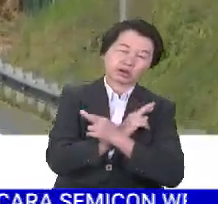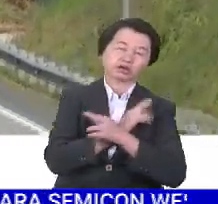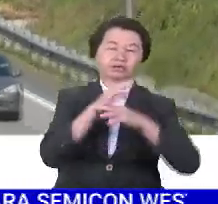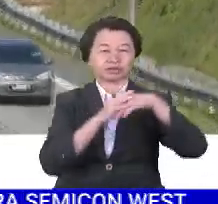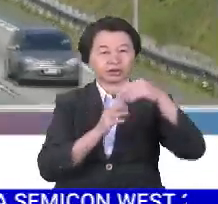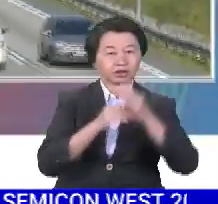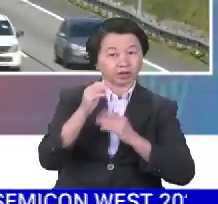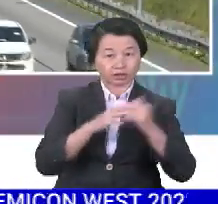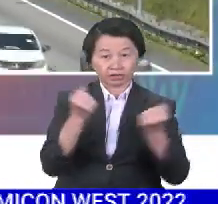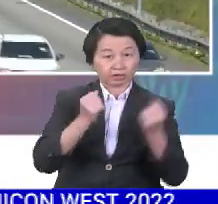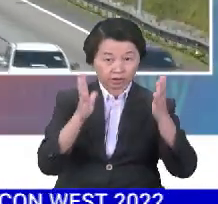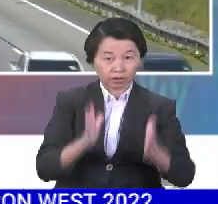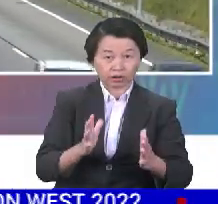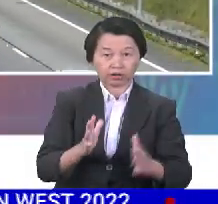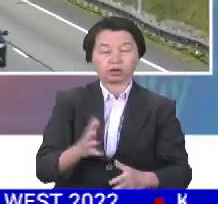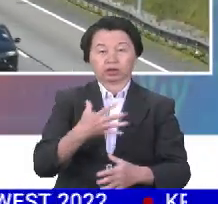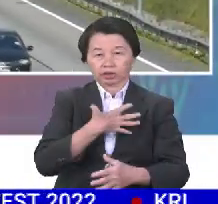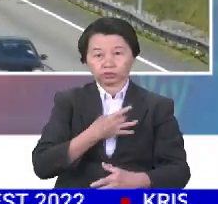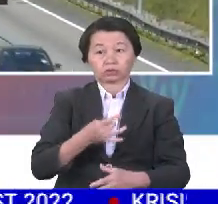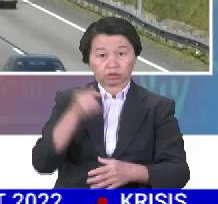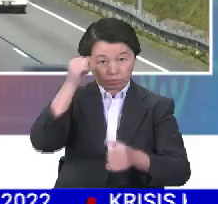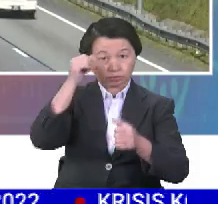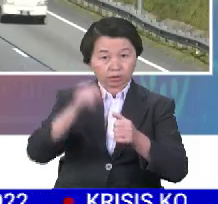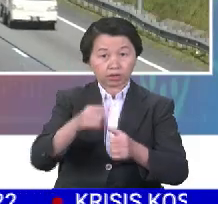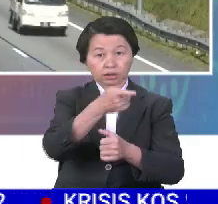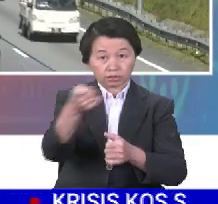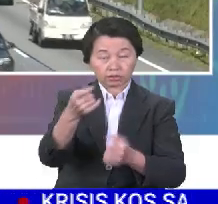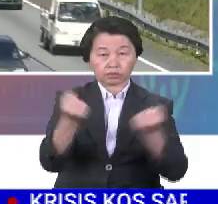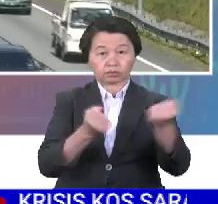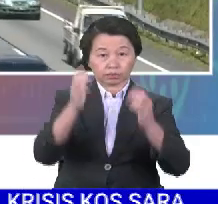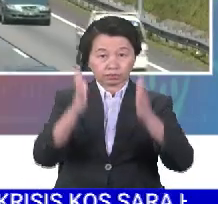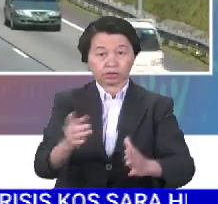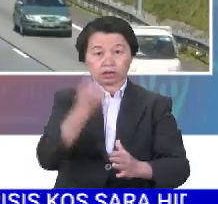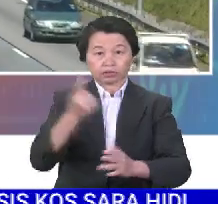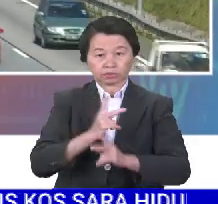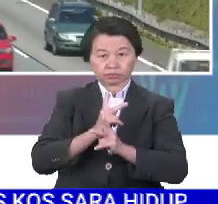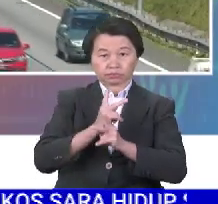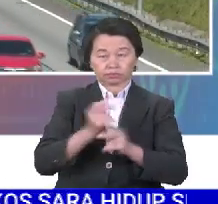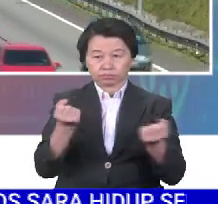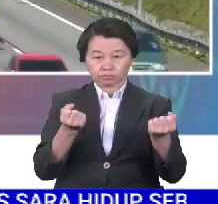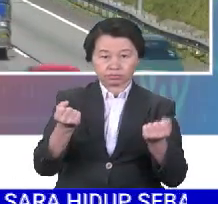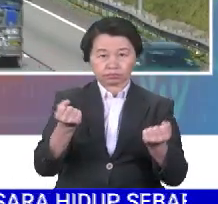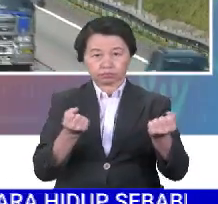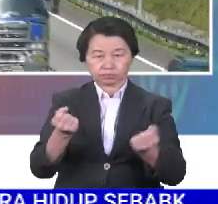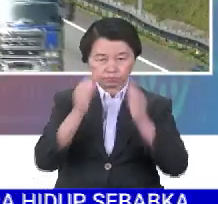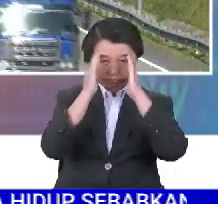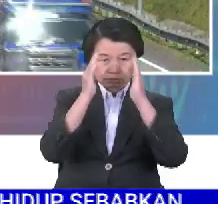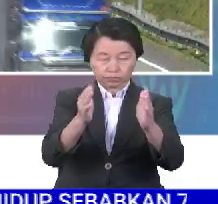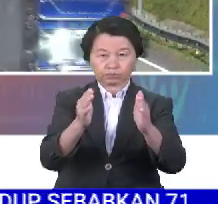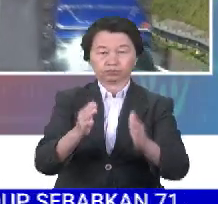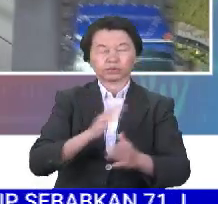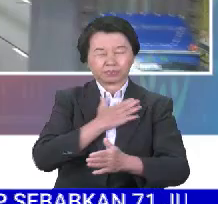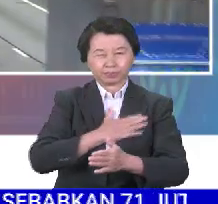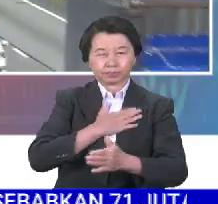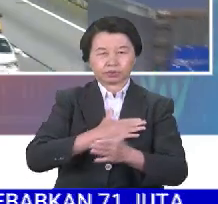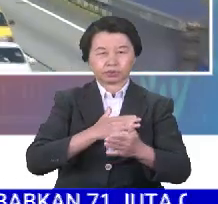raya. Selain itu, suka untuk saya mengingatkan pengguna lebuh raya untuk sentiasa berwaspada di dalam pemanduan anda. Sila